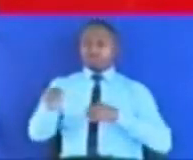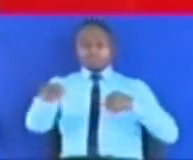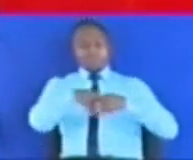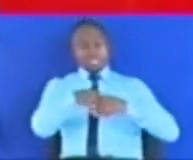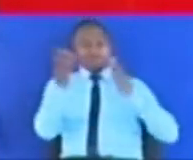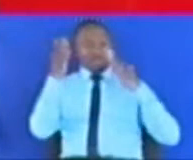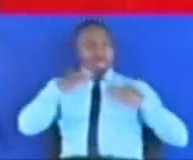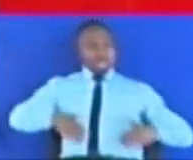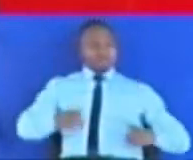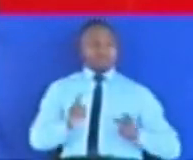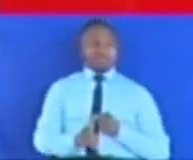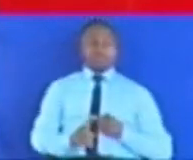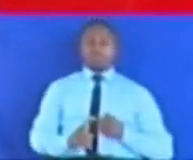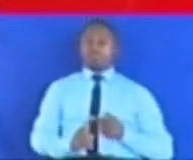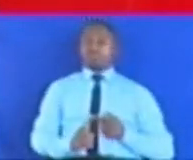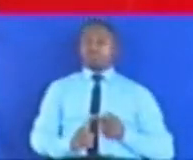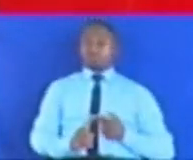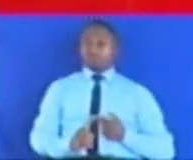ya afya na